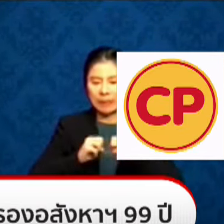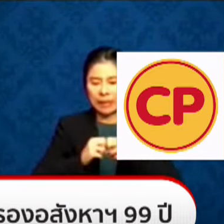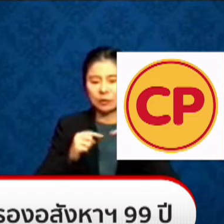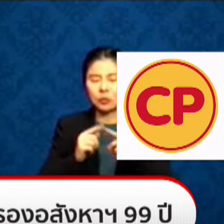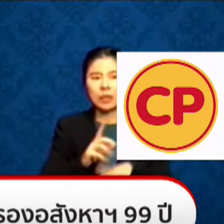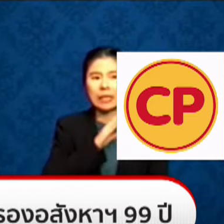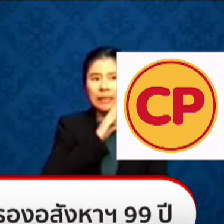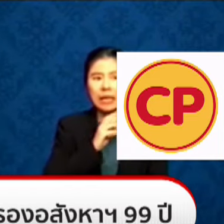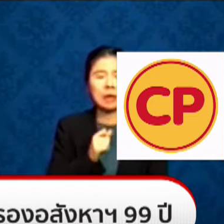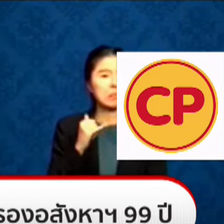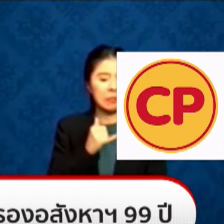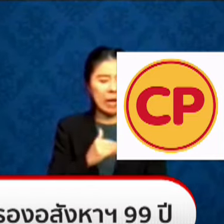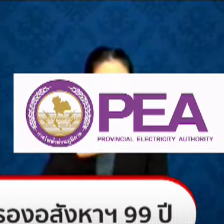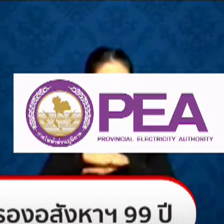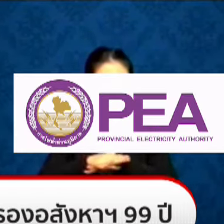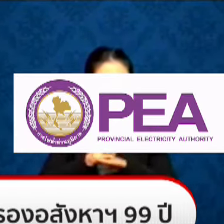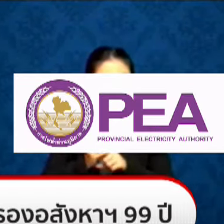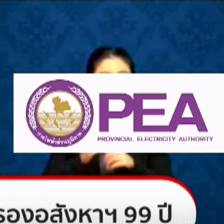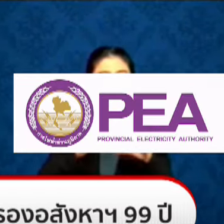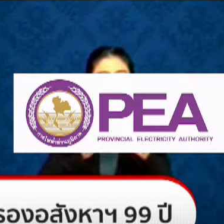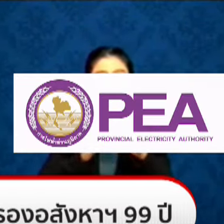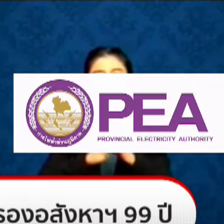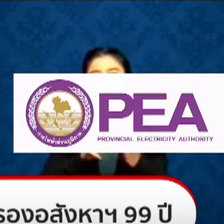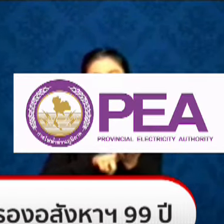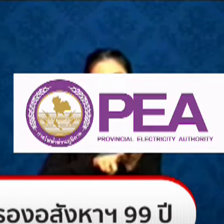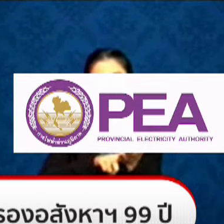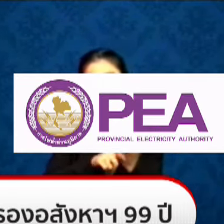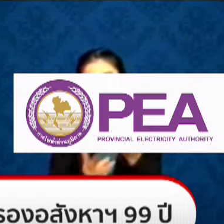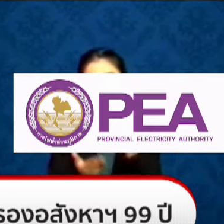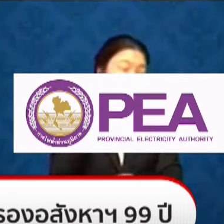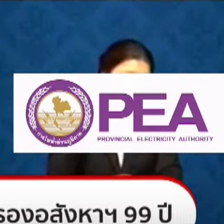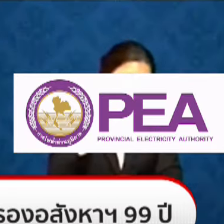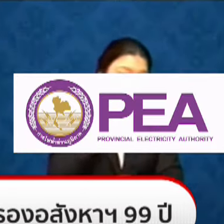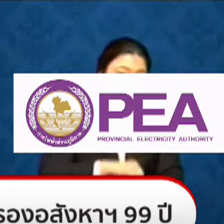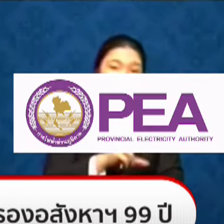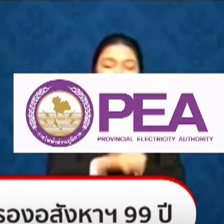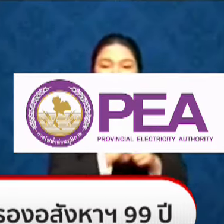ณแบงค์เนี่ยตั้งกระทู้ถามแล้วก็ต่อมาท่านชาดาก็ตอบค่ะ